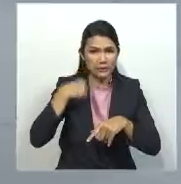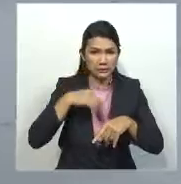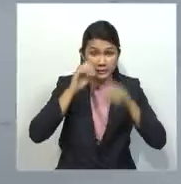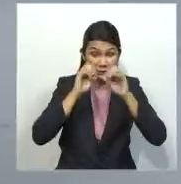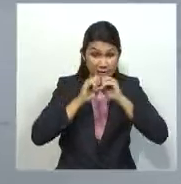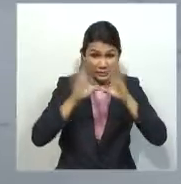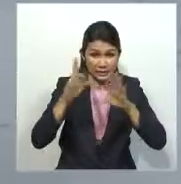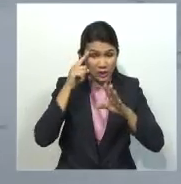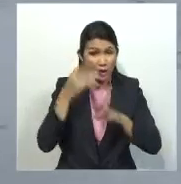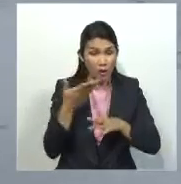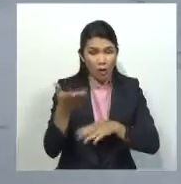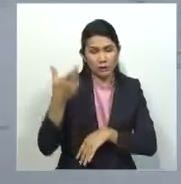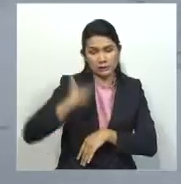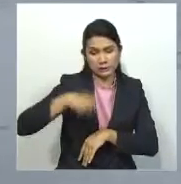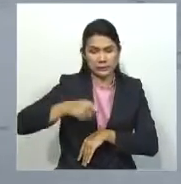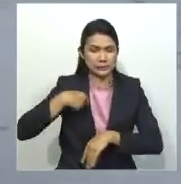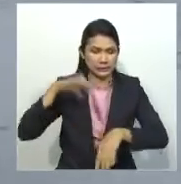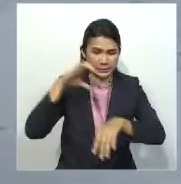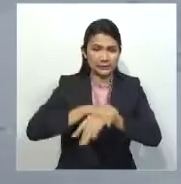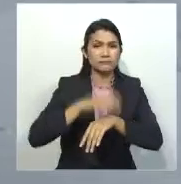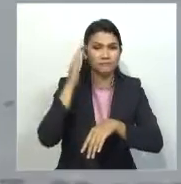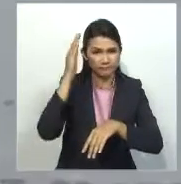นก่อนที่จะอนุมัติขอหมายจับต่อไป